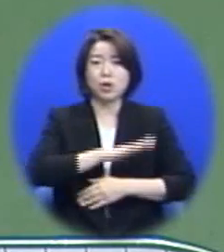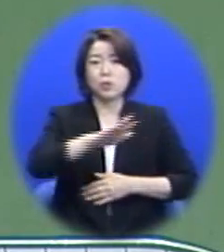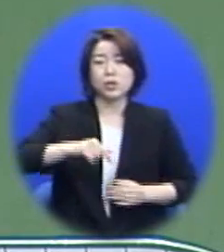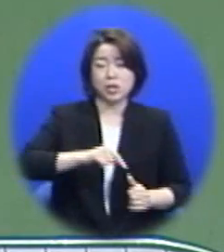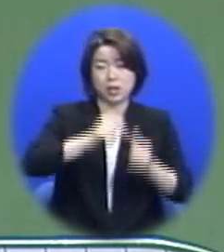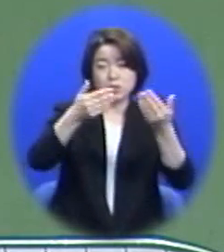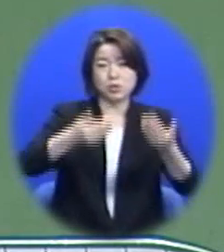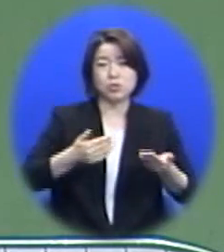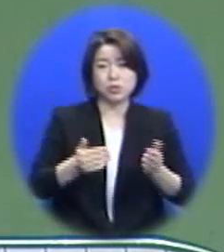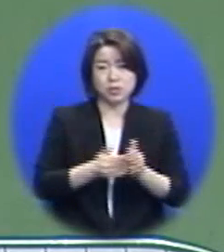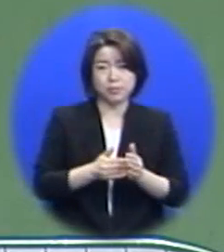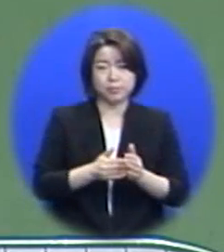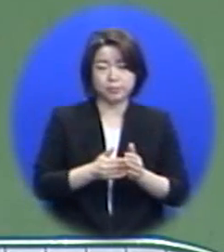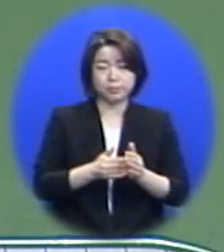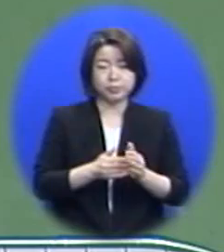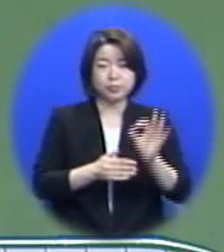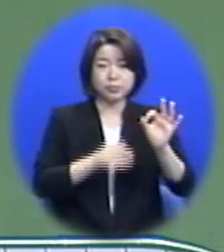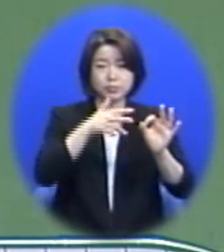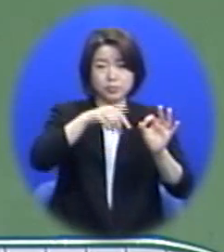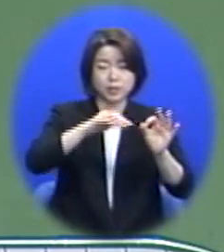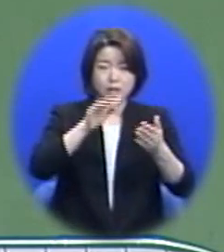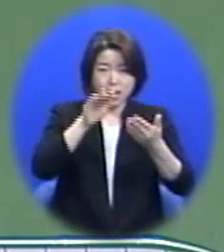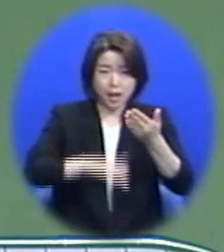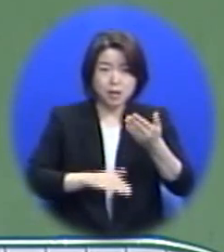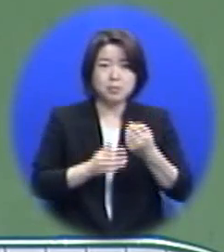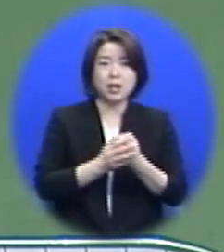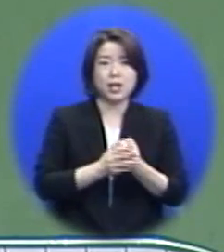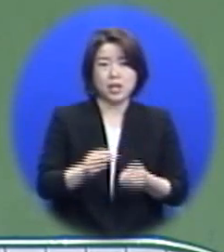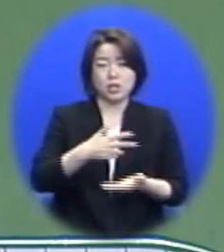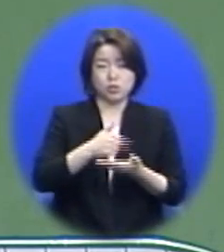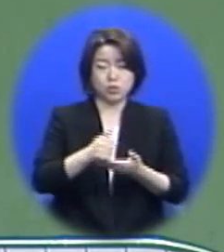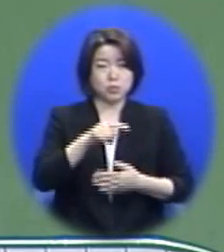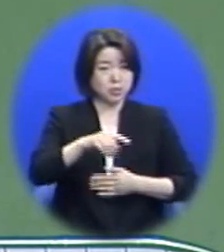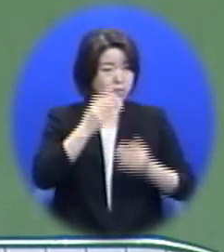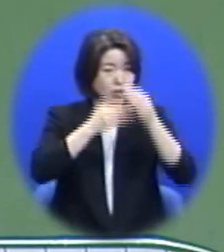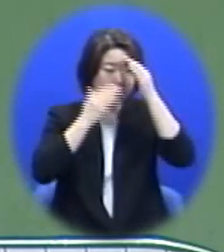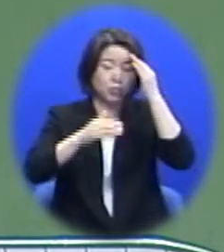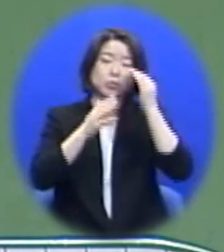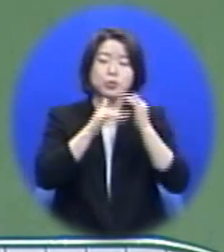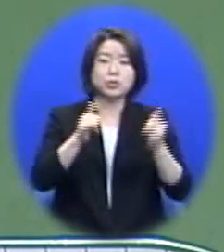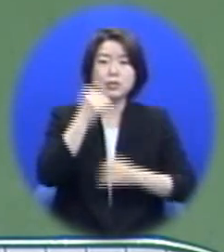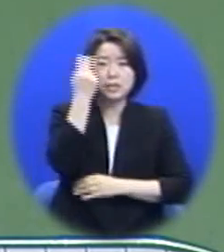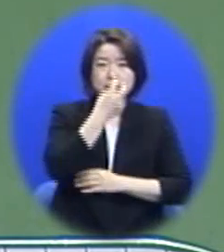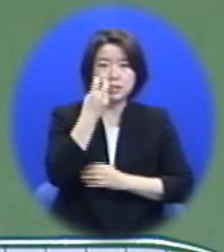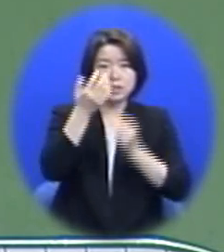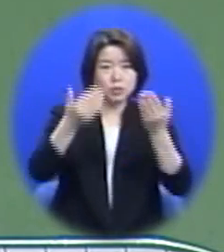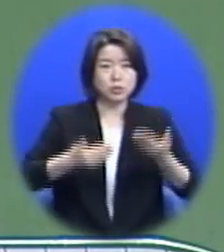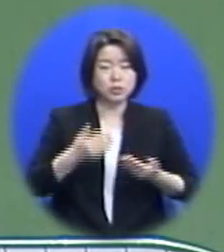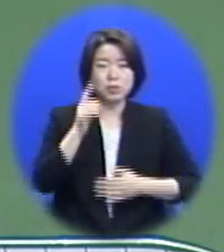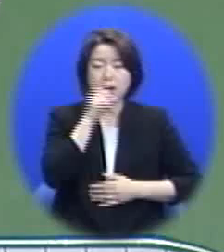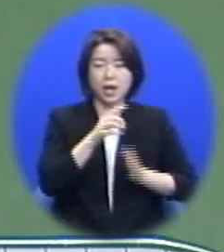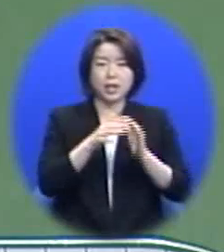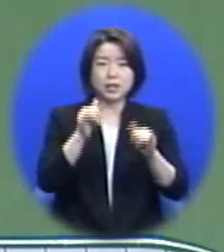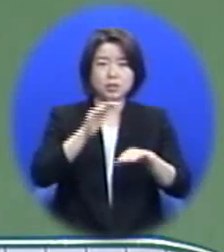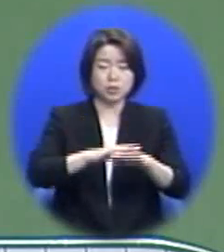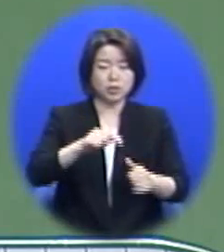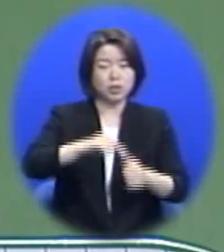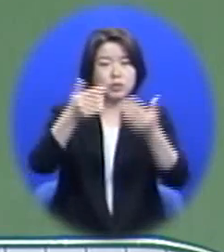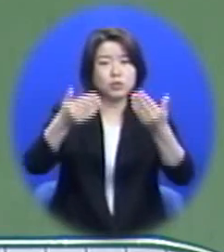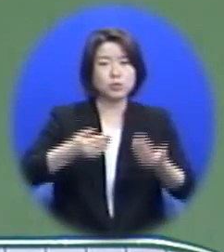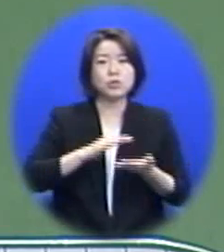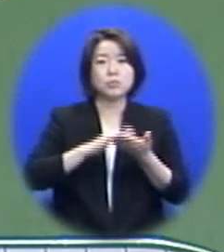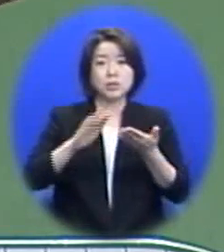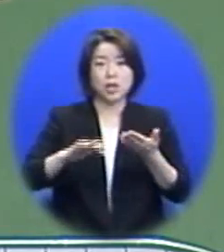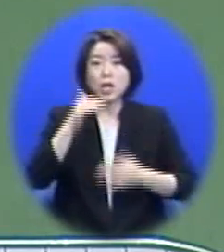말씀 하반절에 보면 주님은 그의 성도를 지켜 주시며 악인들의 손에서 건져 주신다 주님이십니다